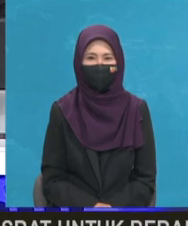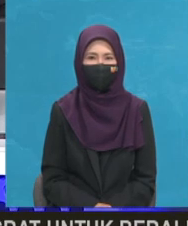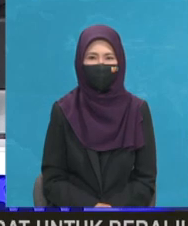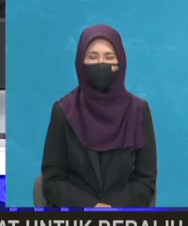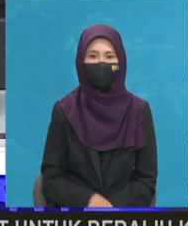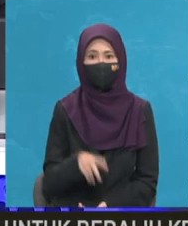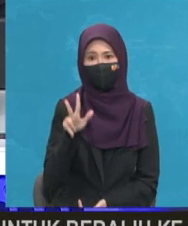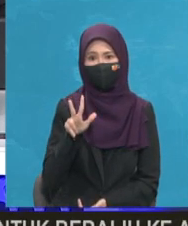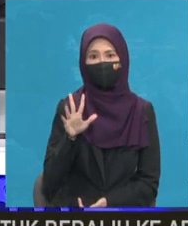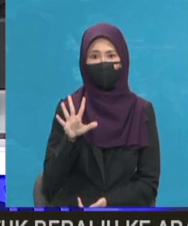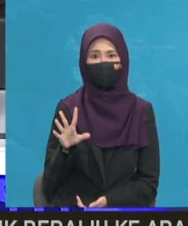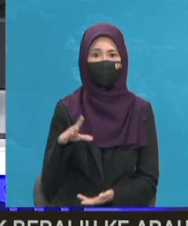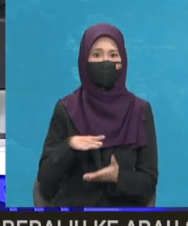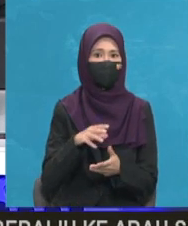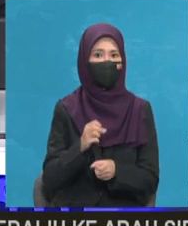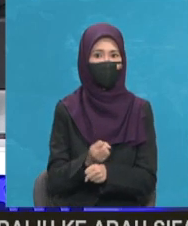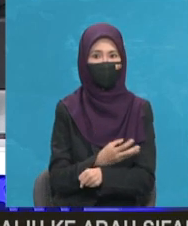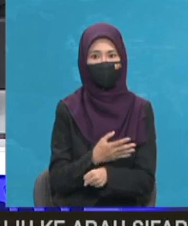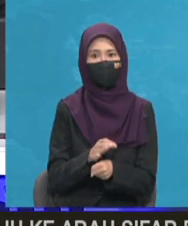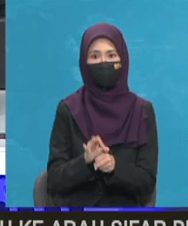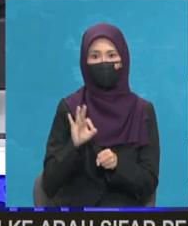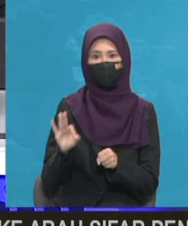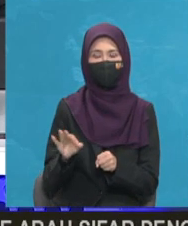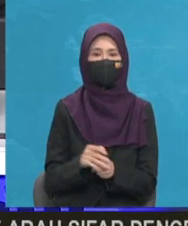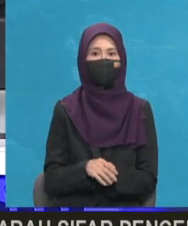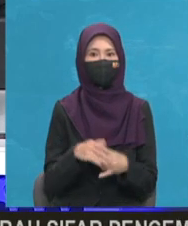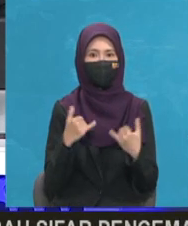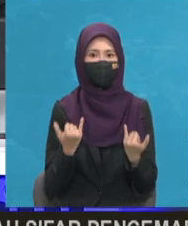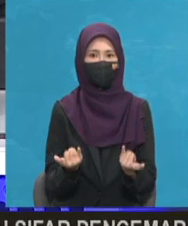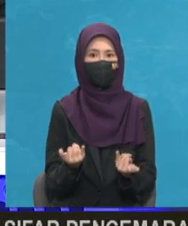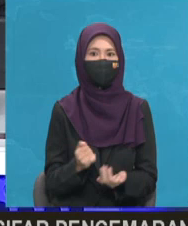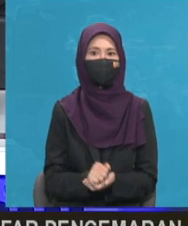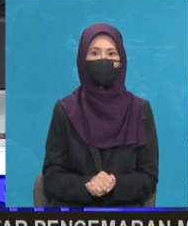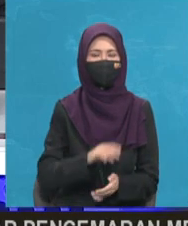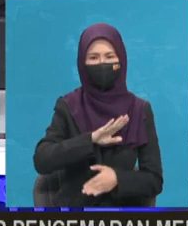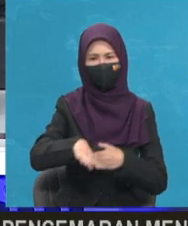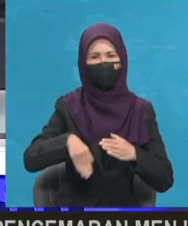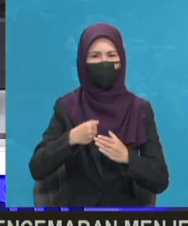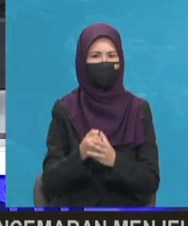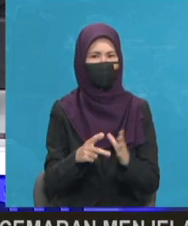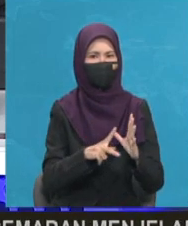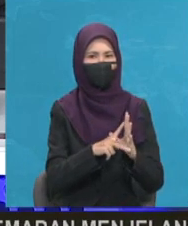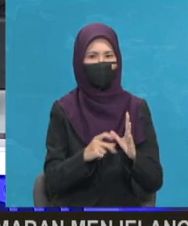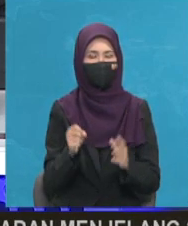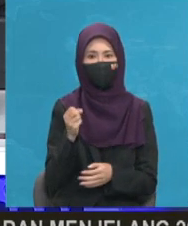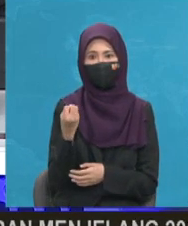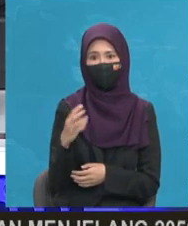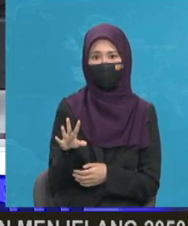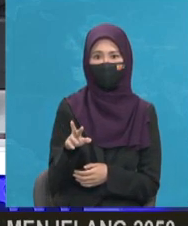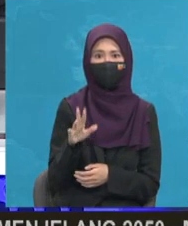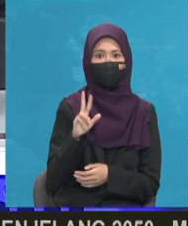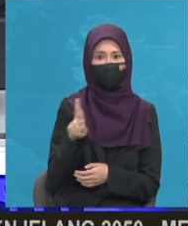Ya udah 35gsc baru canggih tanpa vitamin pisahkan hari ini yang membawa jumlah keseluruhan cash kepada